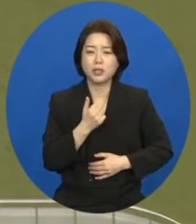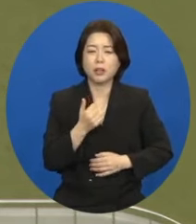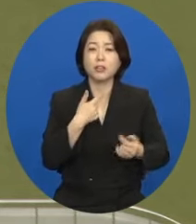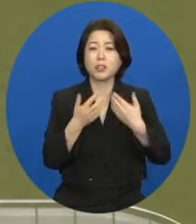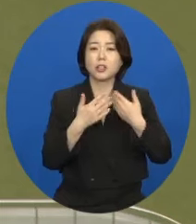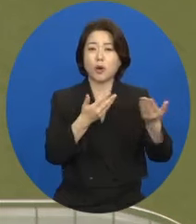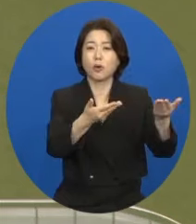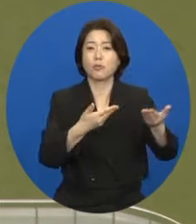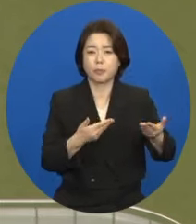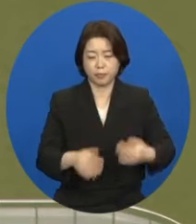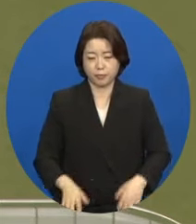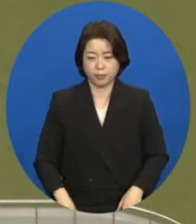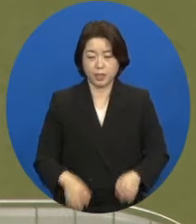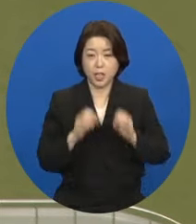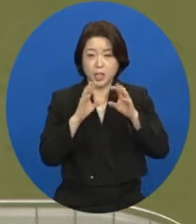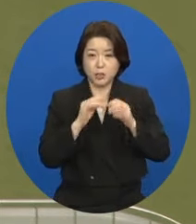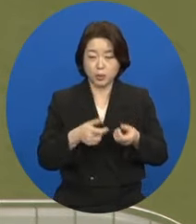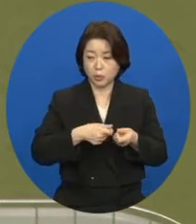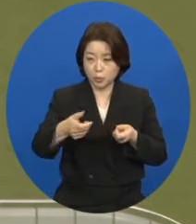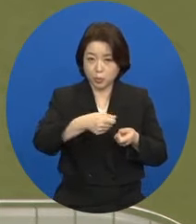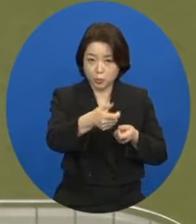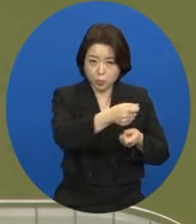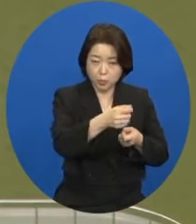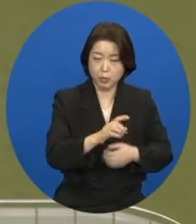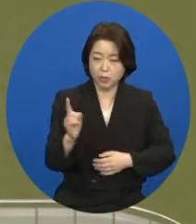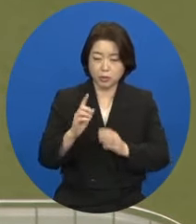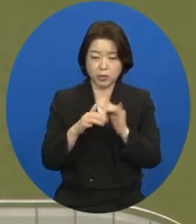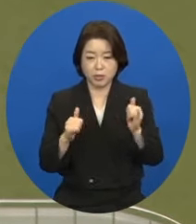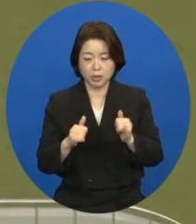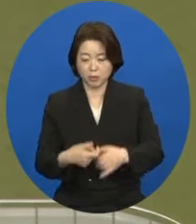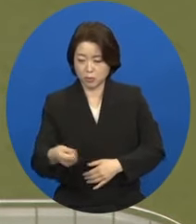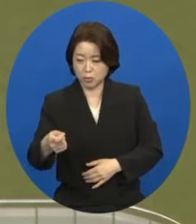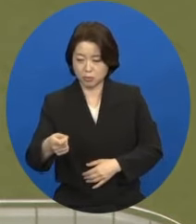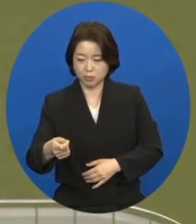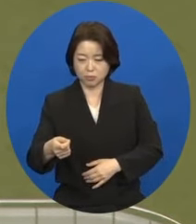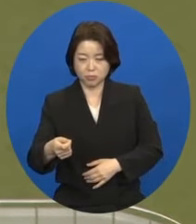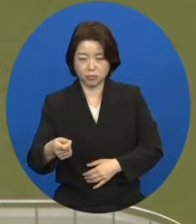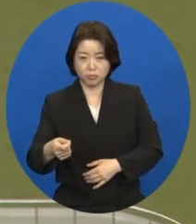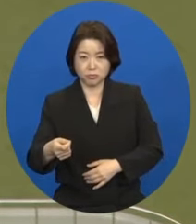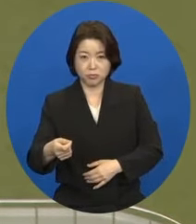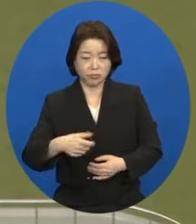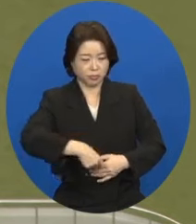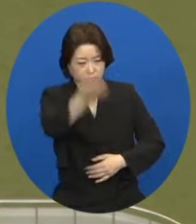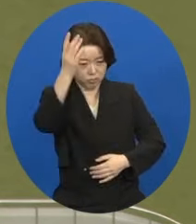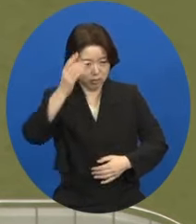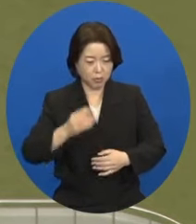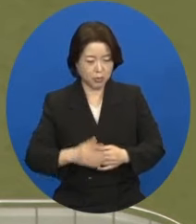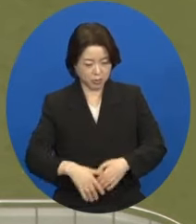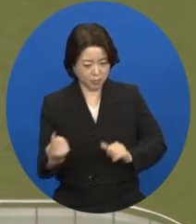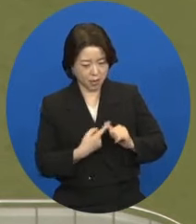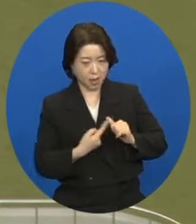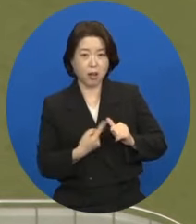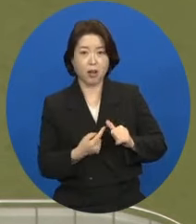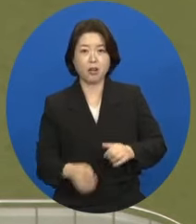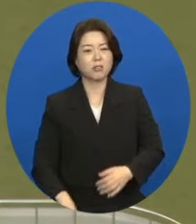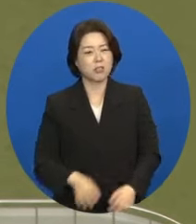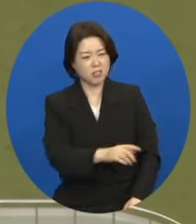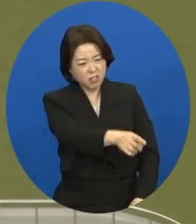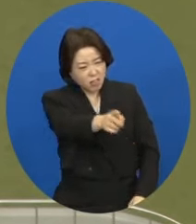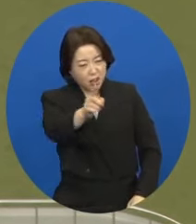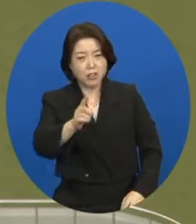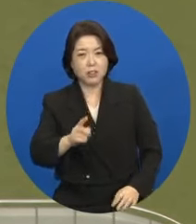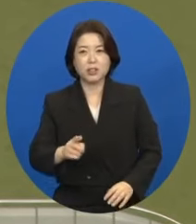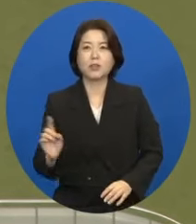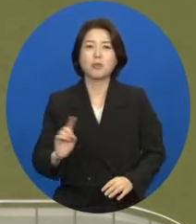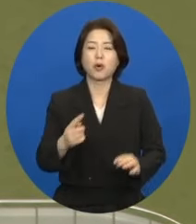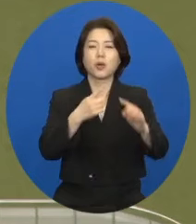나눠주시는데 뭐 받는 사람도 있지만 어떤 분이 이걸 딱 보더니 막 던지더니 막 욕을 하더랍니다. 너희들이, 너희들은